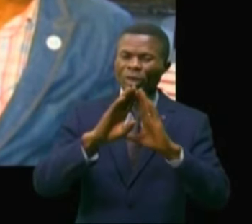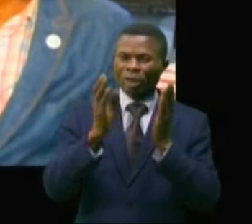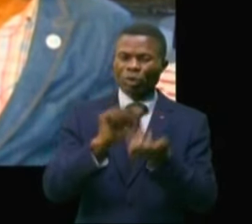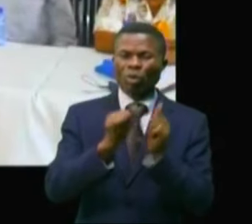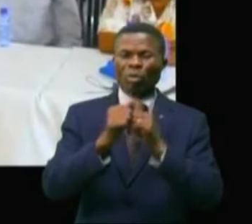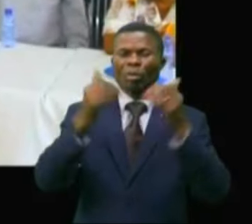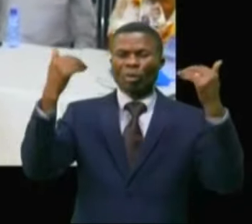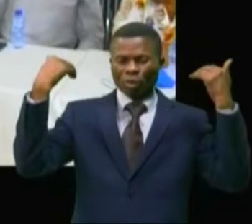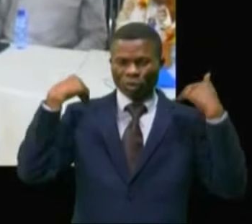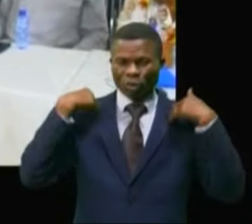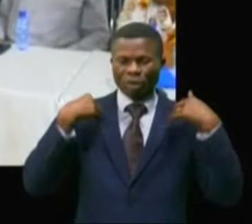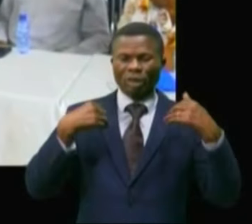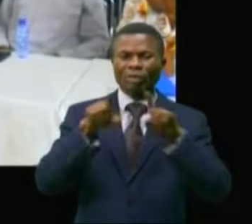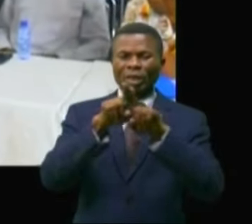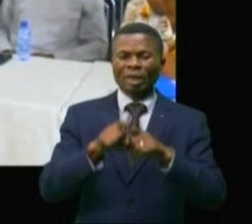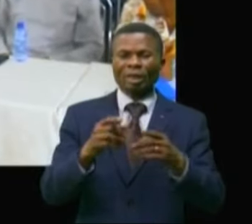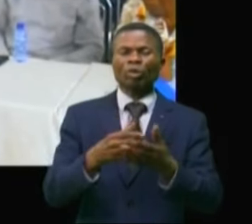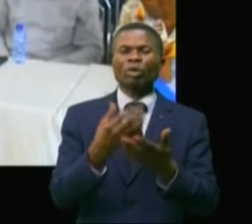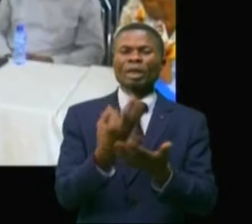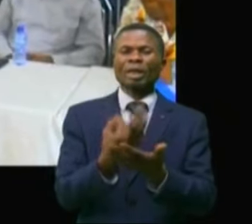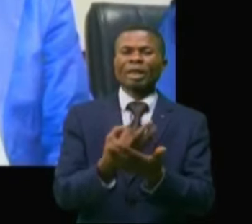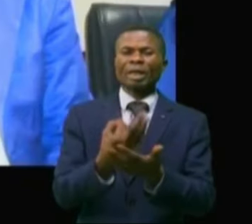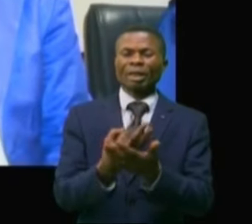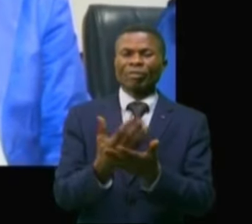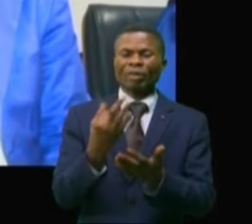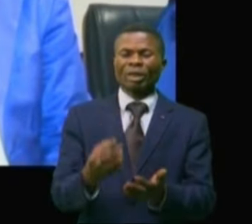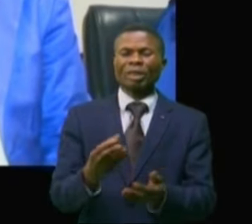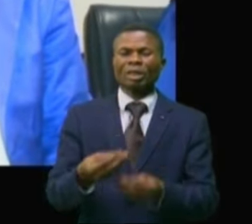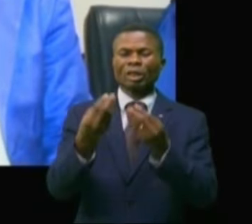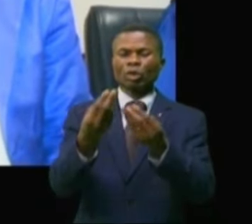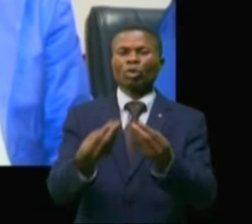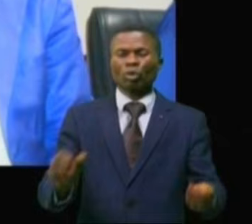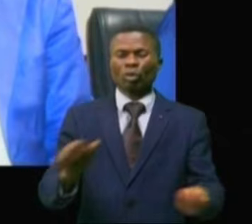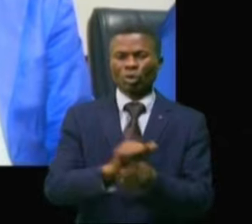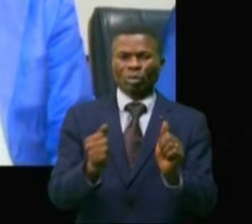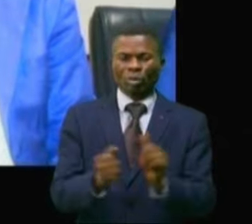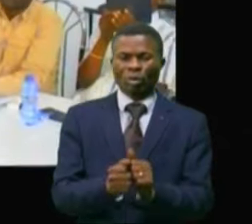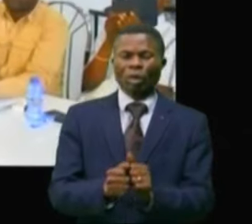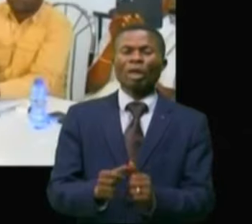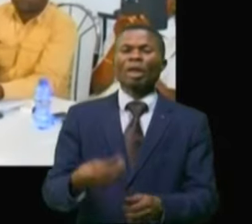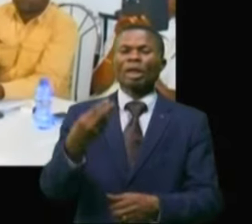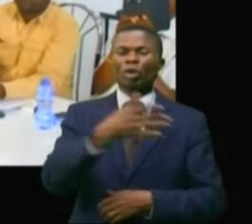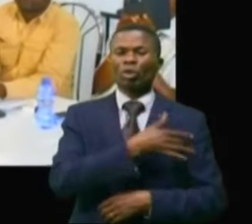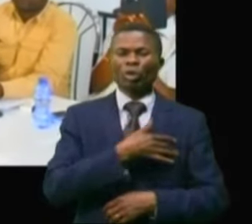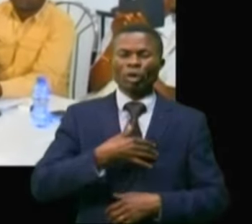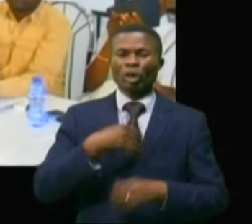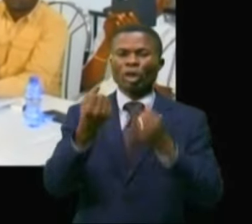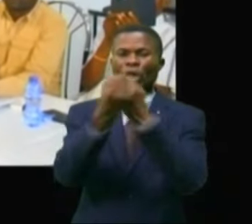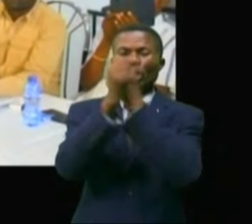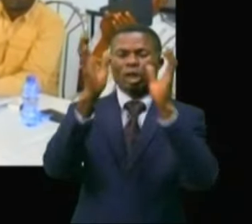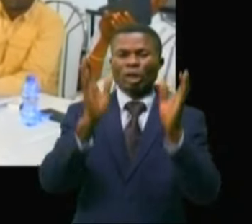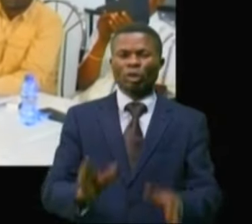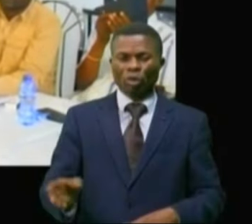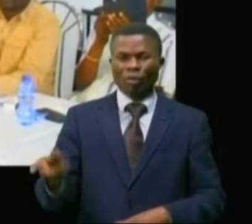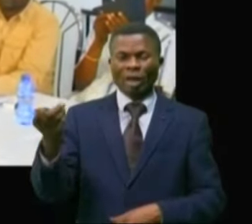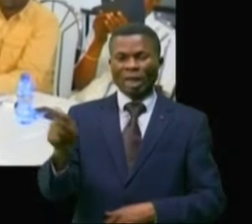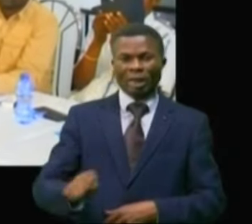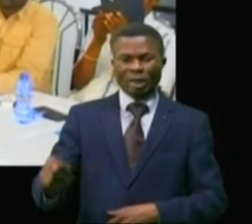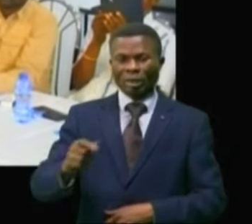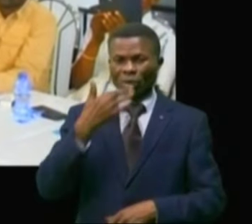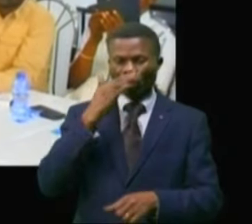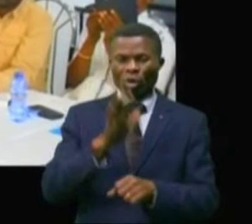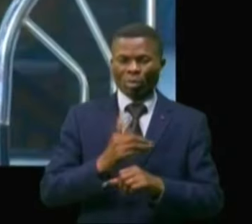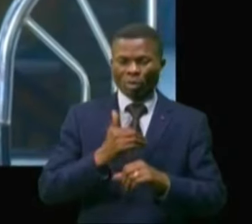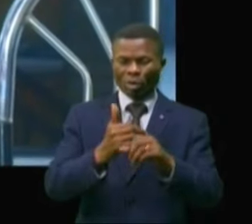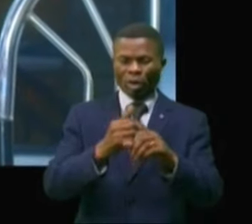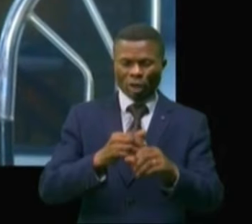et financiers, pour que des solutions idoines soient trouvées. Surnommée Jeanne d'Arc de Bolomba, Nene Mayinzana leur a rassuré de la poursuite de